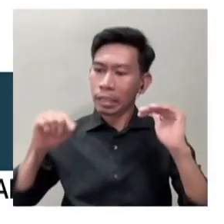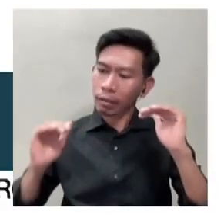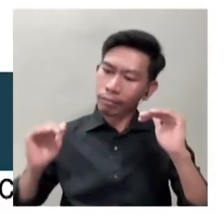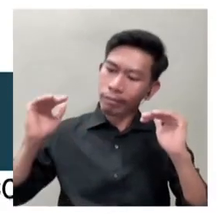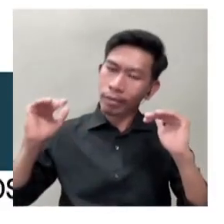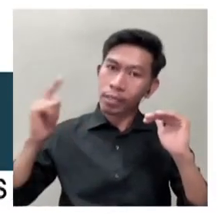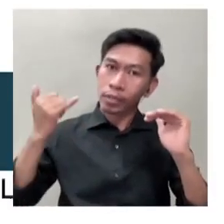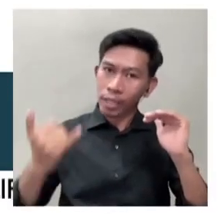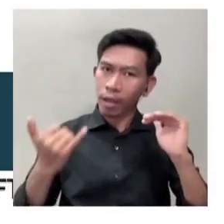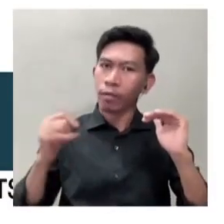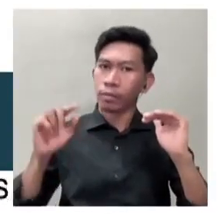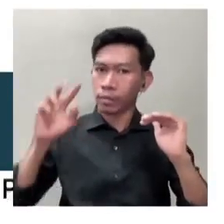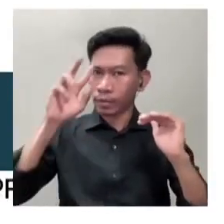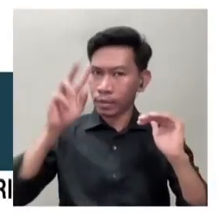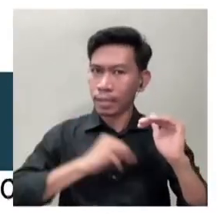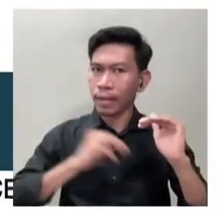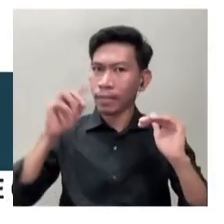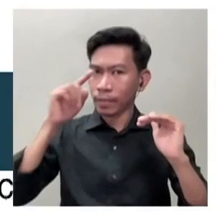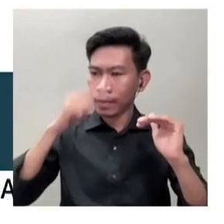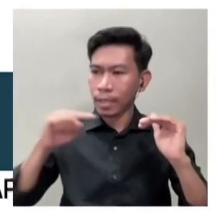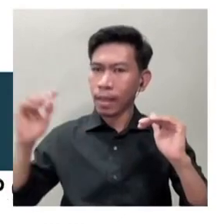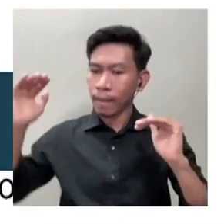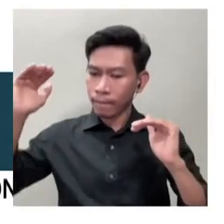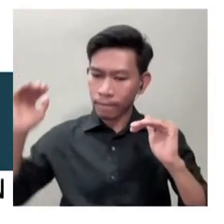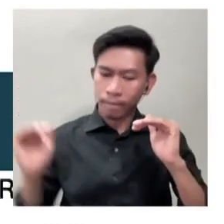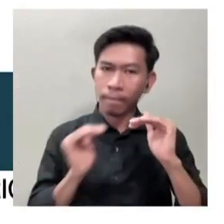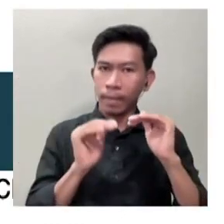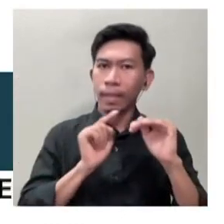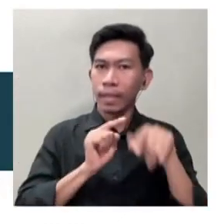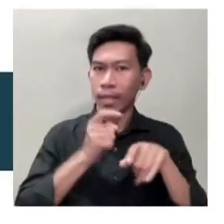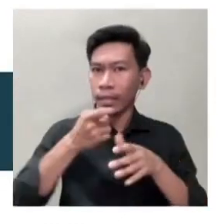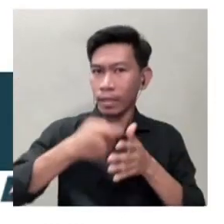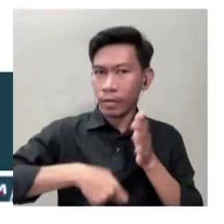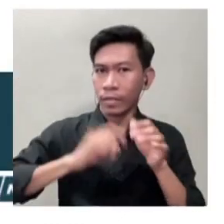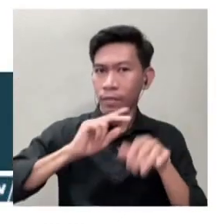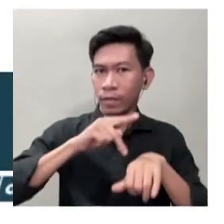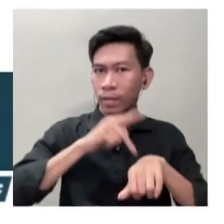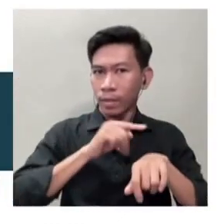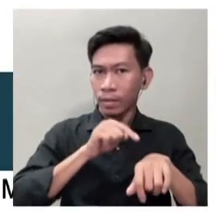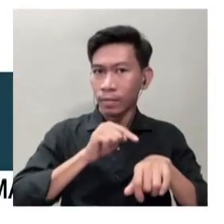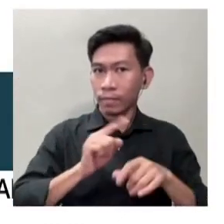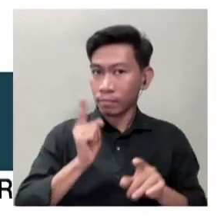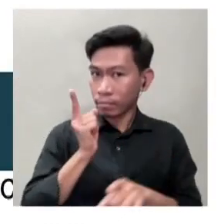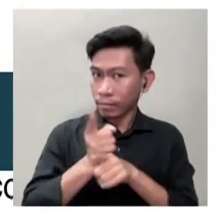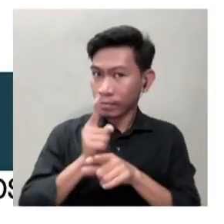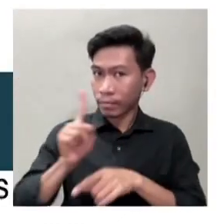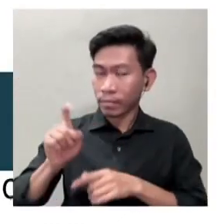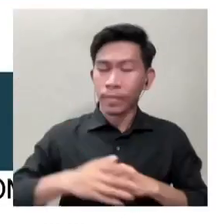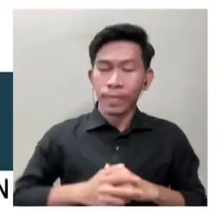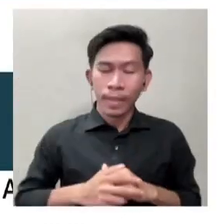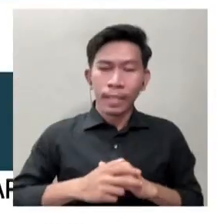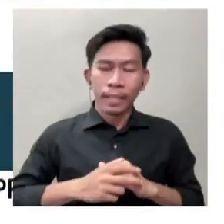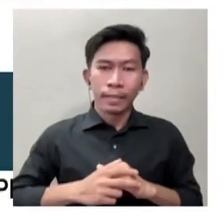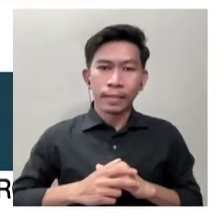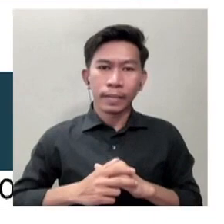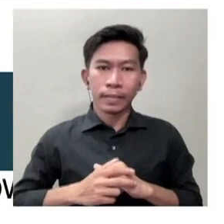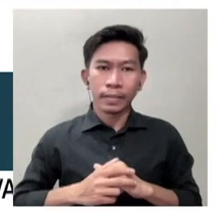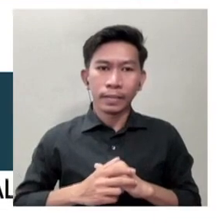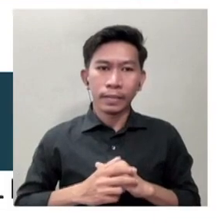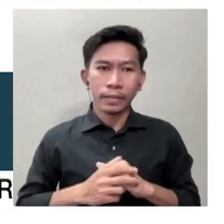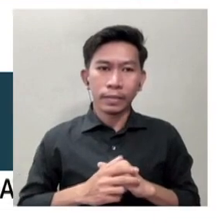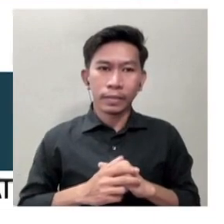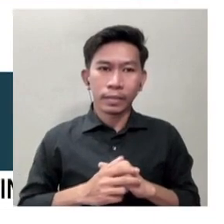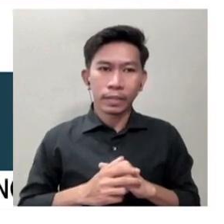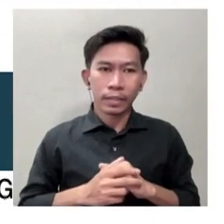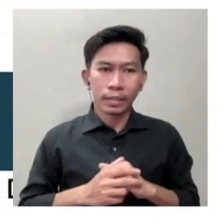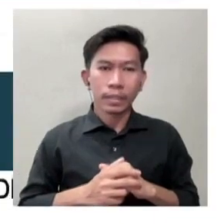sumunod ngayon sila sa kung ano lamang ang kaya ng Pilipinas. Tama ho ba? Tama po. And alam mo, Carmina, sumunod